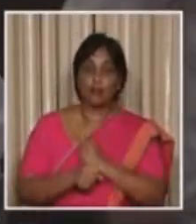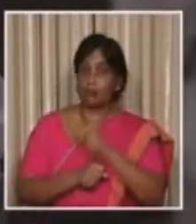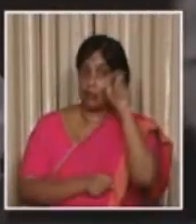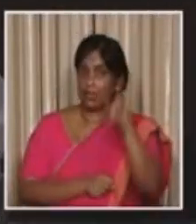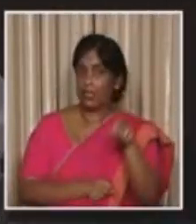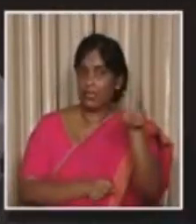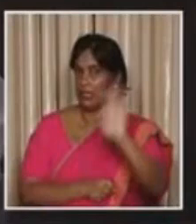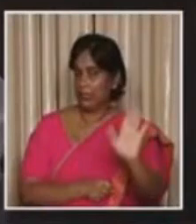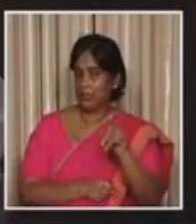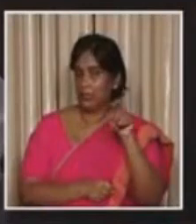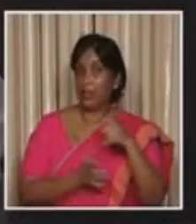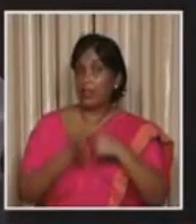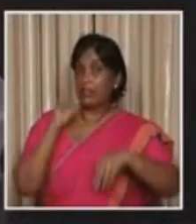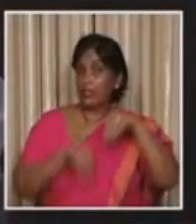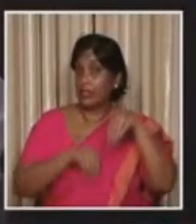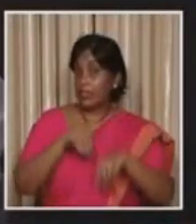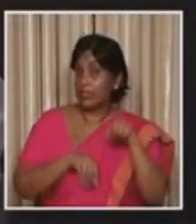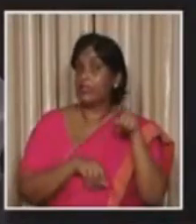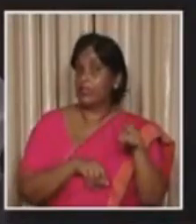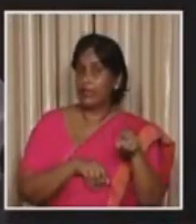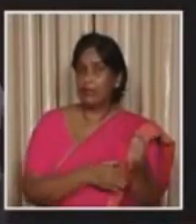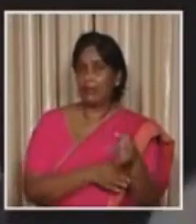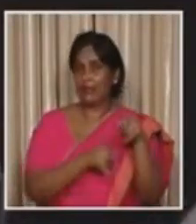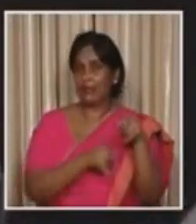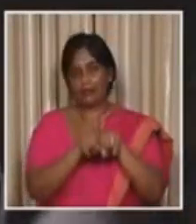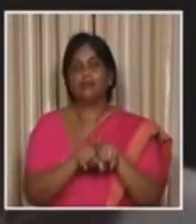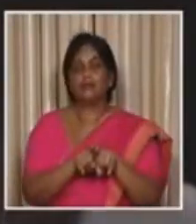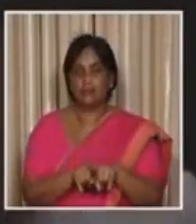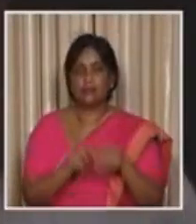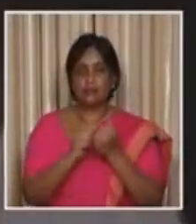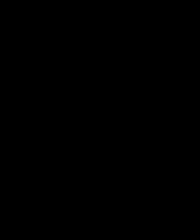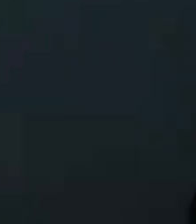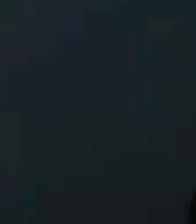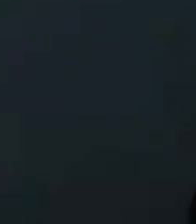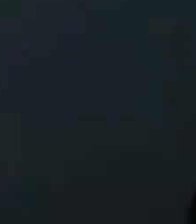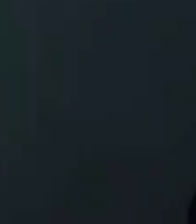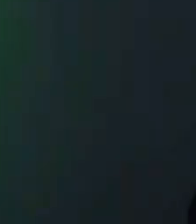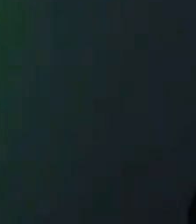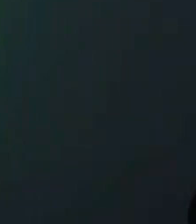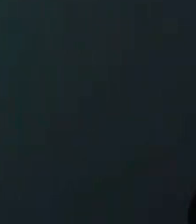නිලධාරියෙක් නෙමෙයි පුද්ගලයා දේශපාලකගේ හෙන්චායෙක් ඉඳ තමයි ඔය තනතුරට ආවේ